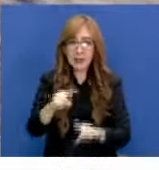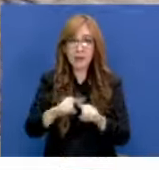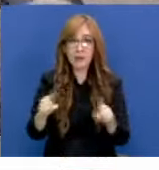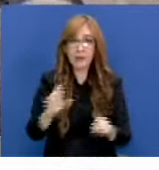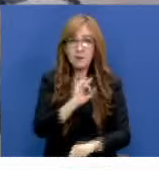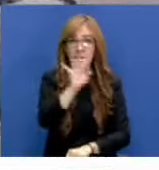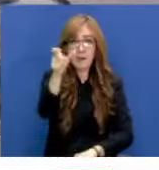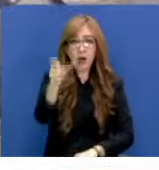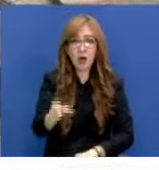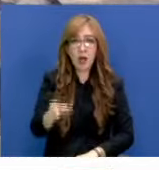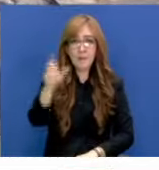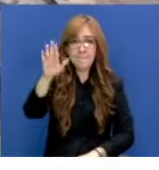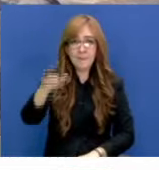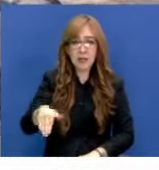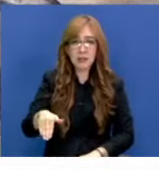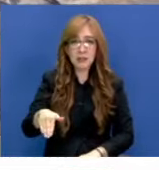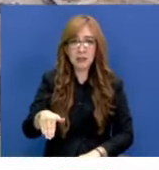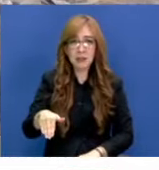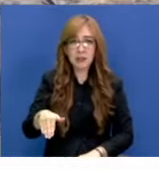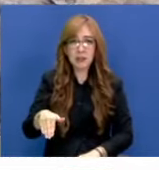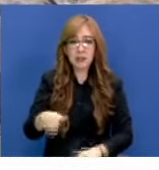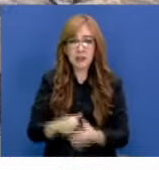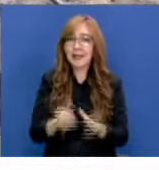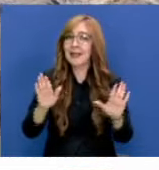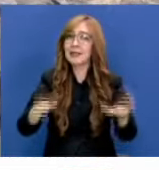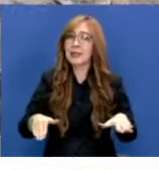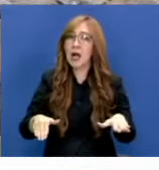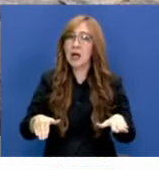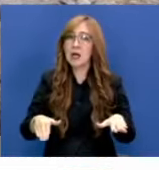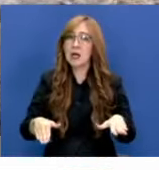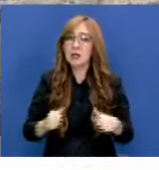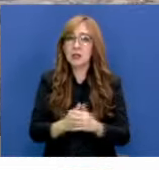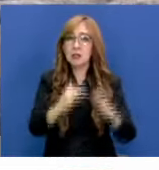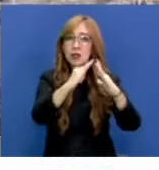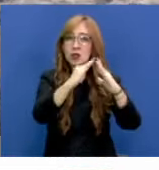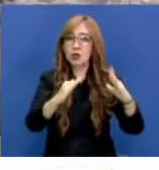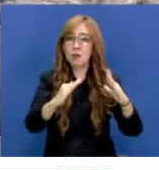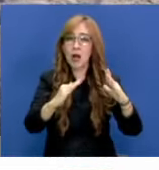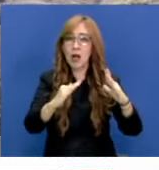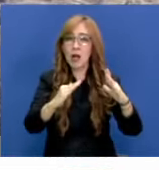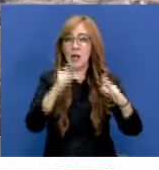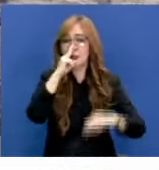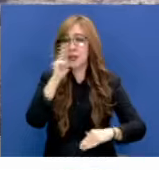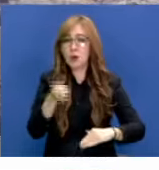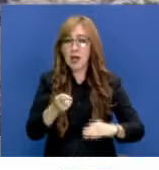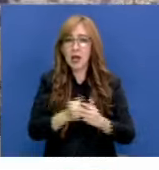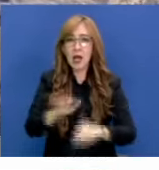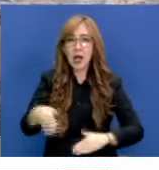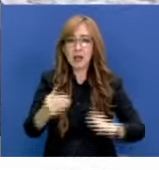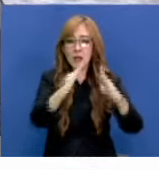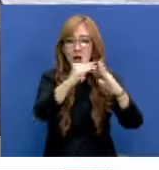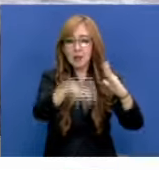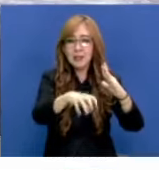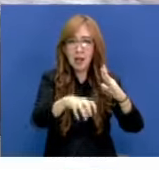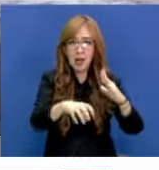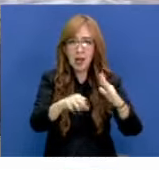di beberapa rumah warga atau tetangga mengingat dampak akibat